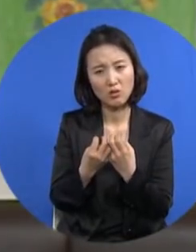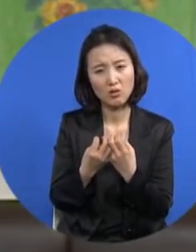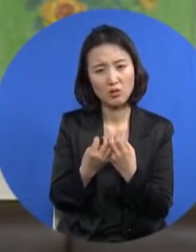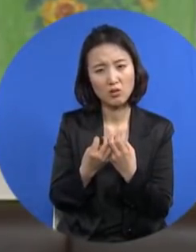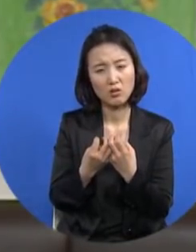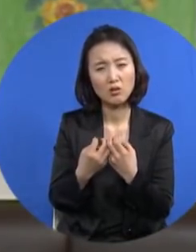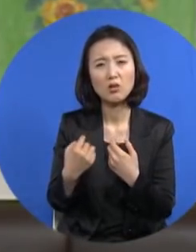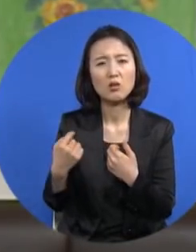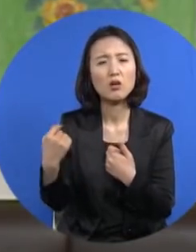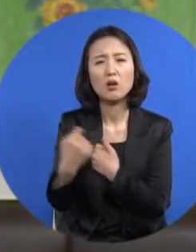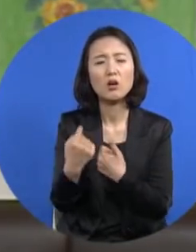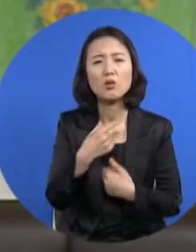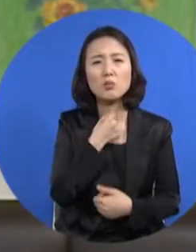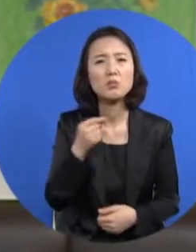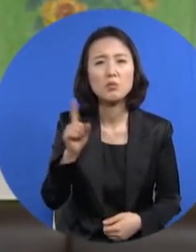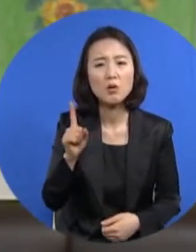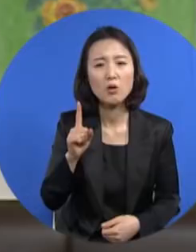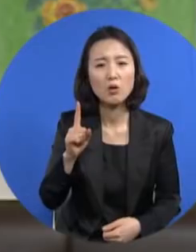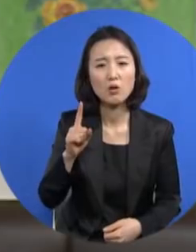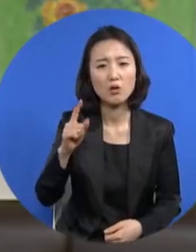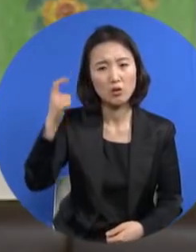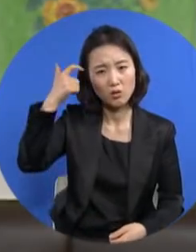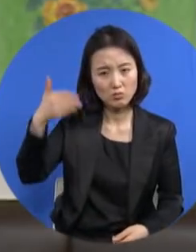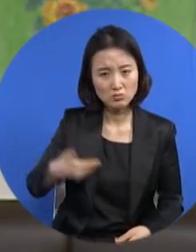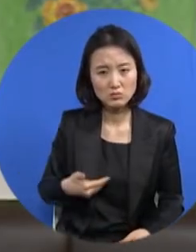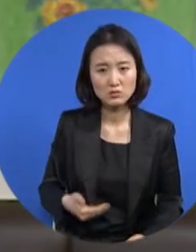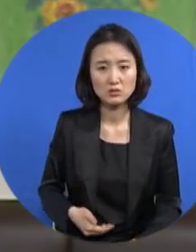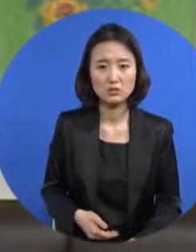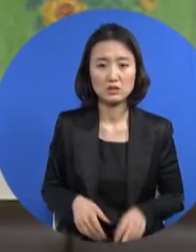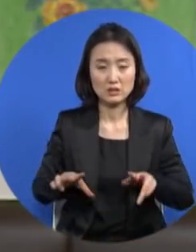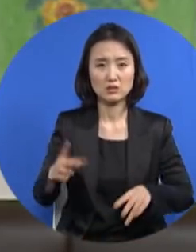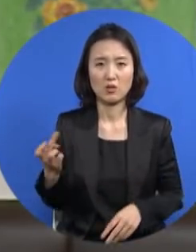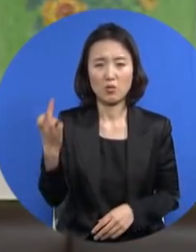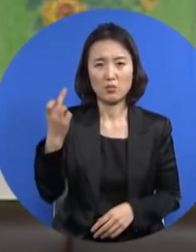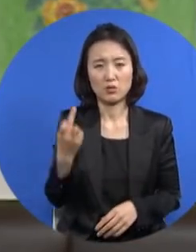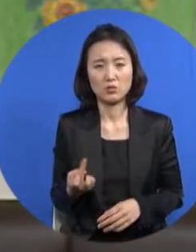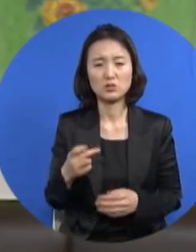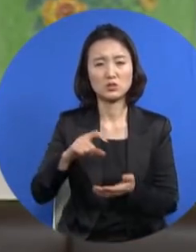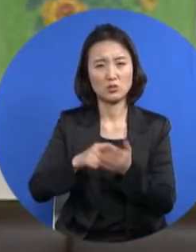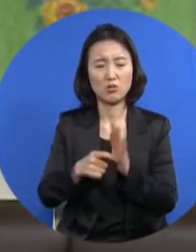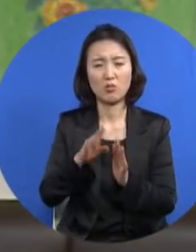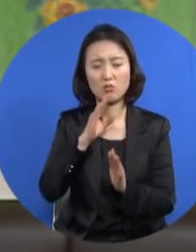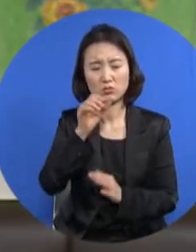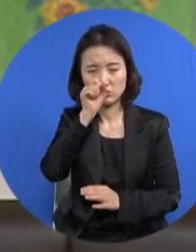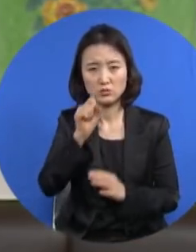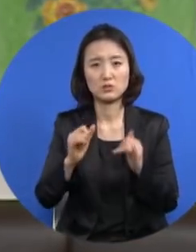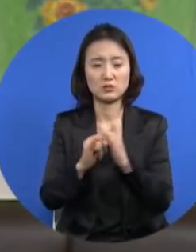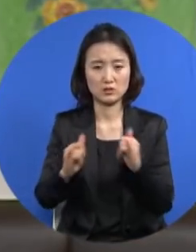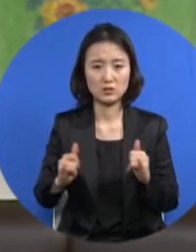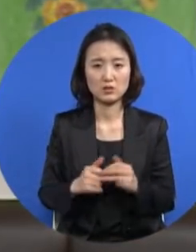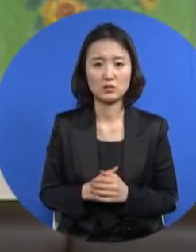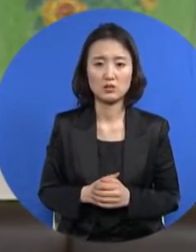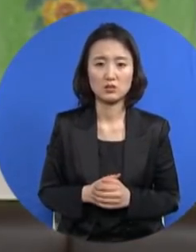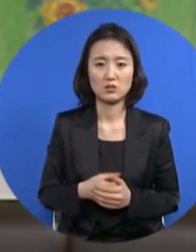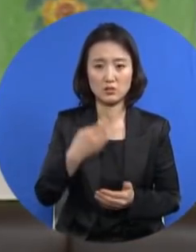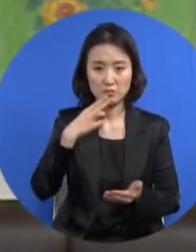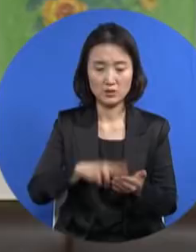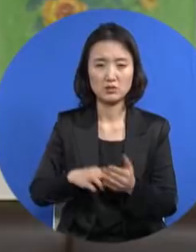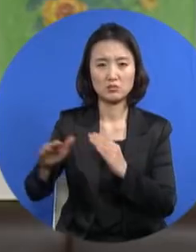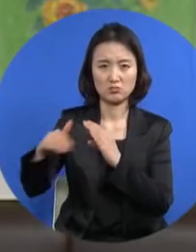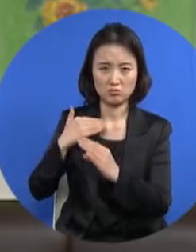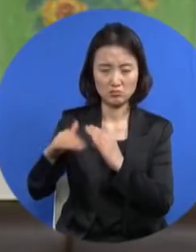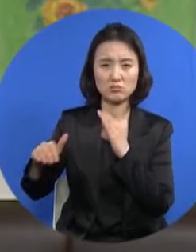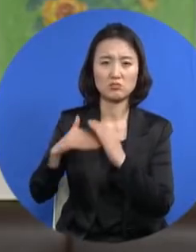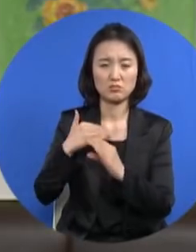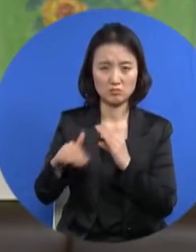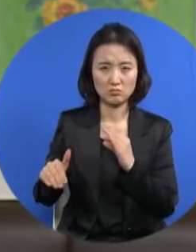거를 가르쳐주면 되겠니라고 그분 되게 좋으신 분이에요. 지금 저 오빠 동생 하고 있는데요. 그래서 그분이 편지로 자주